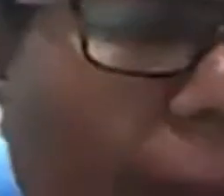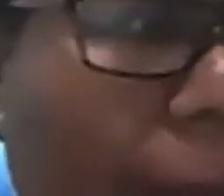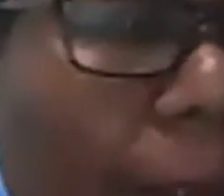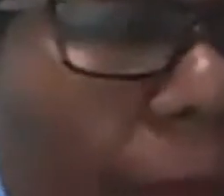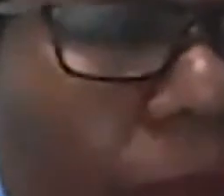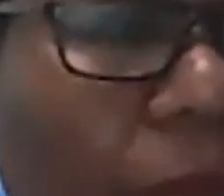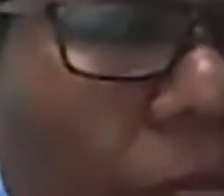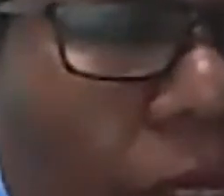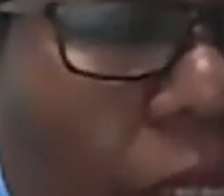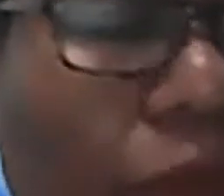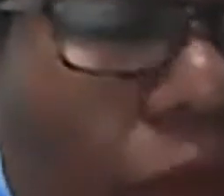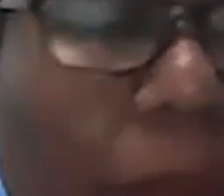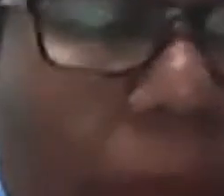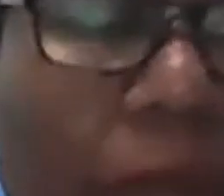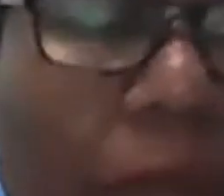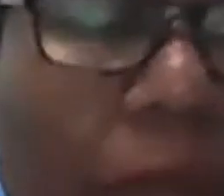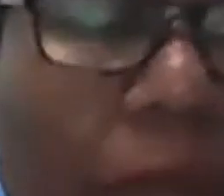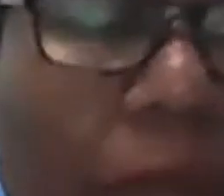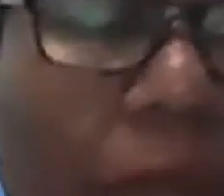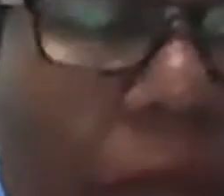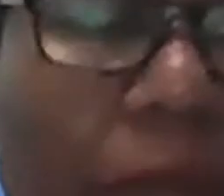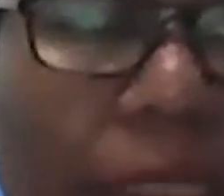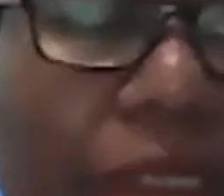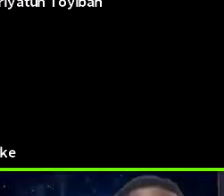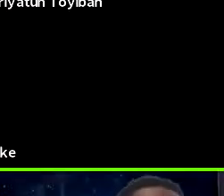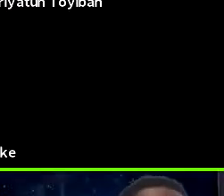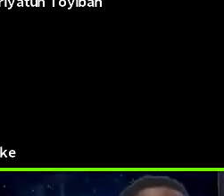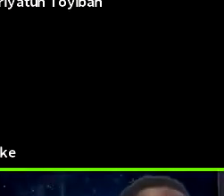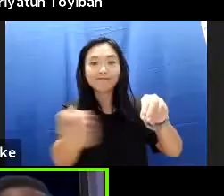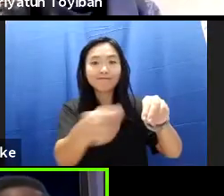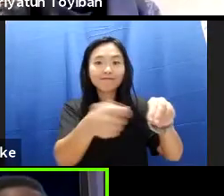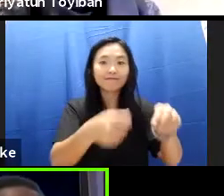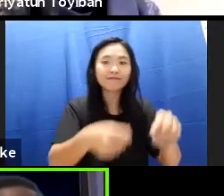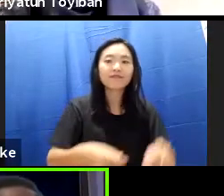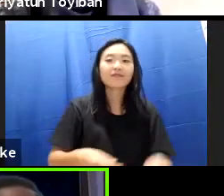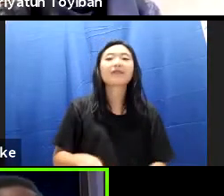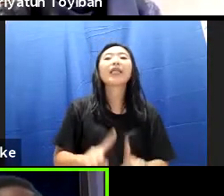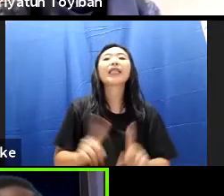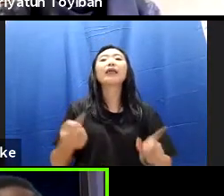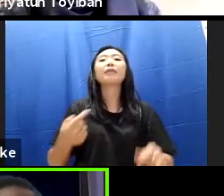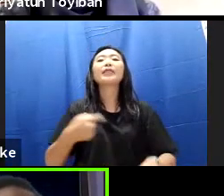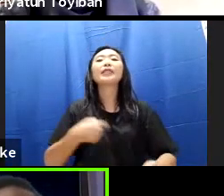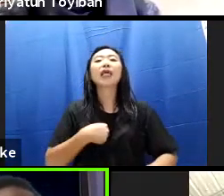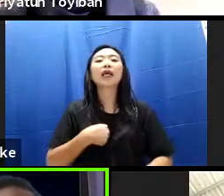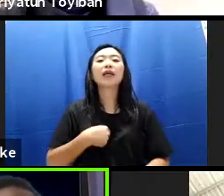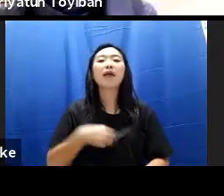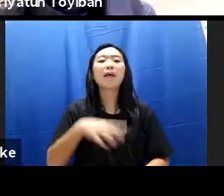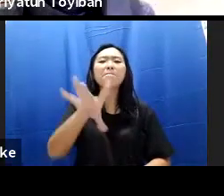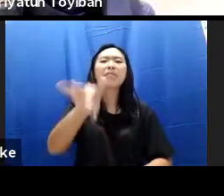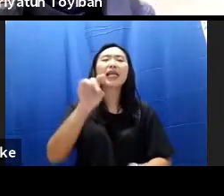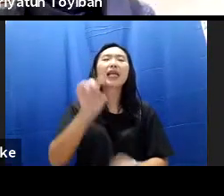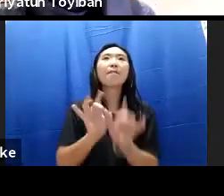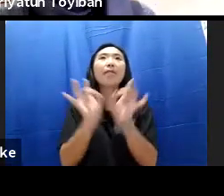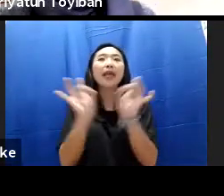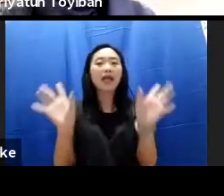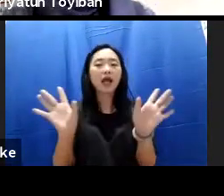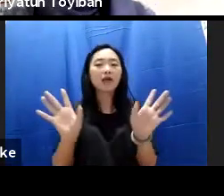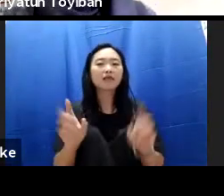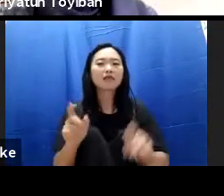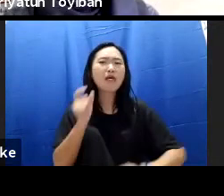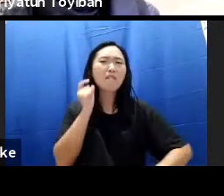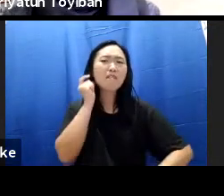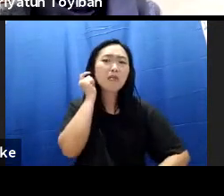adalah, dan itu memang berangkat dari passion saya ingin tahu apakah perempuan pekerja seks itu